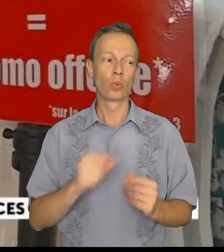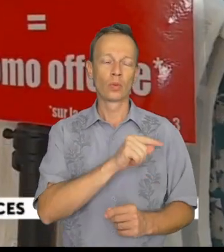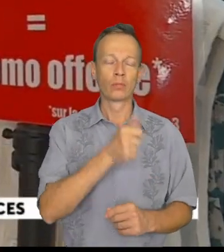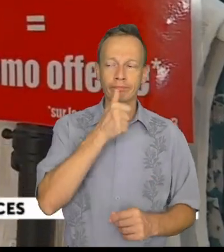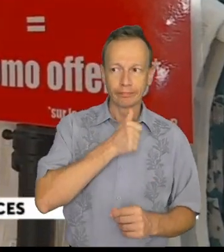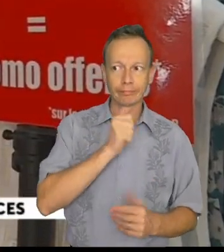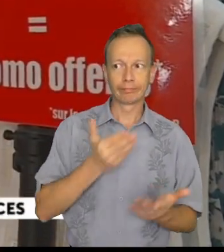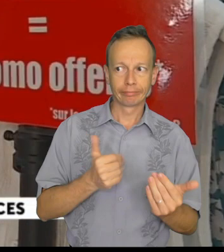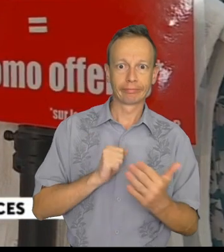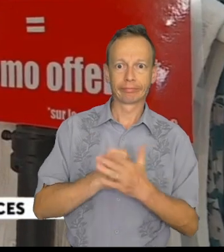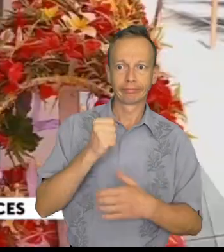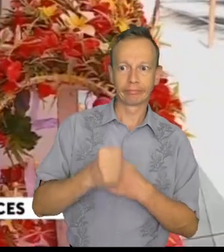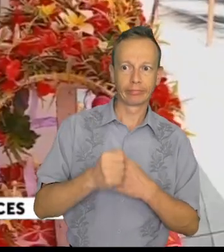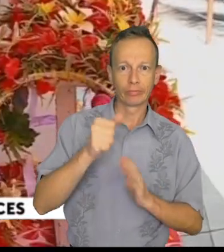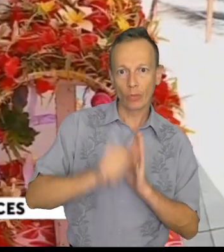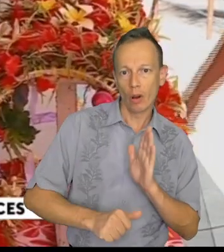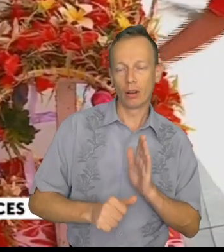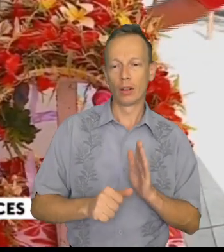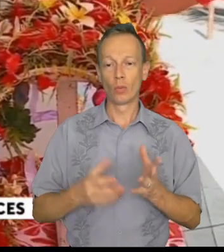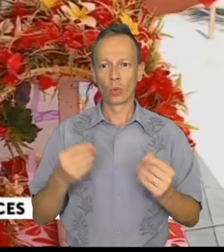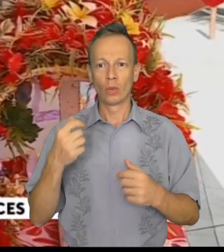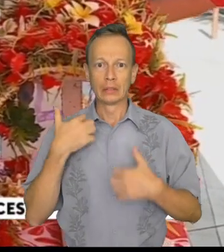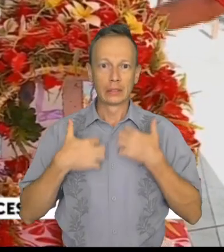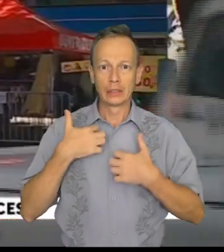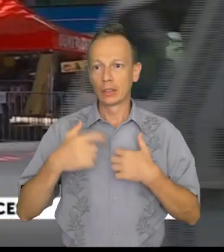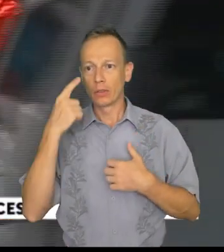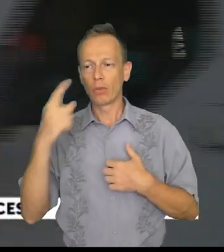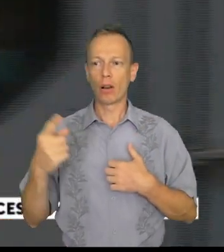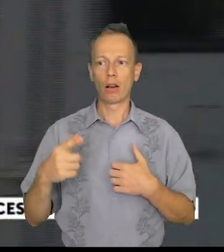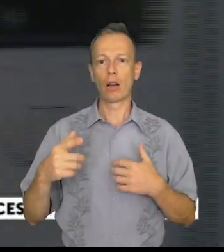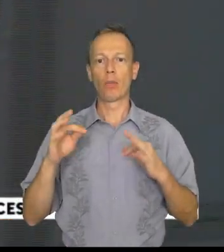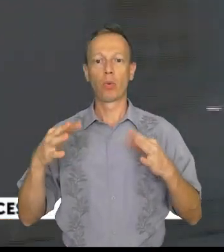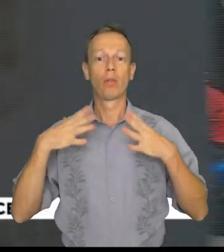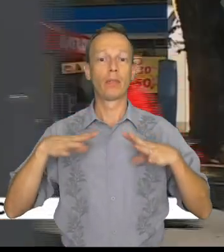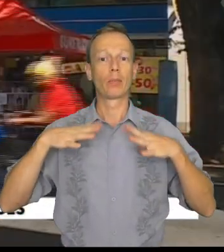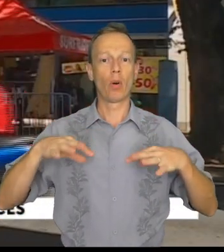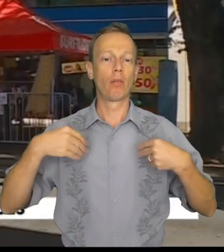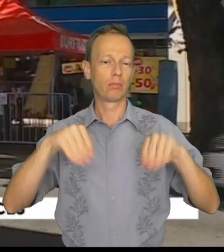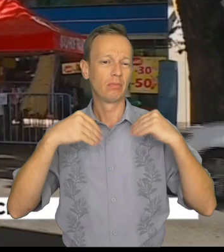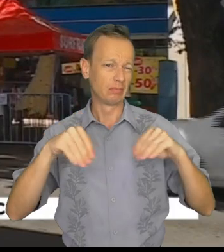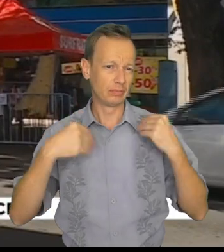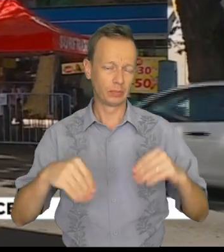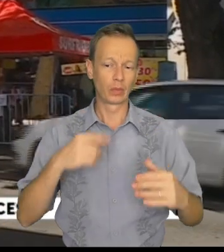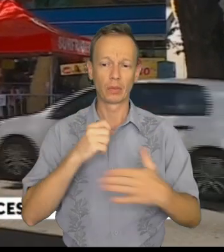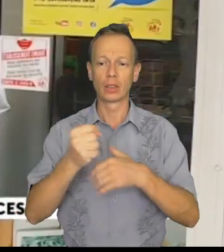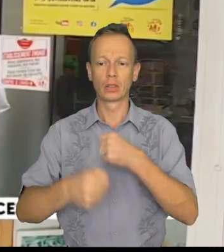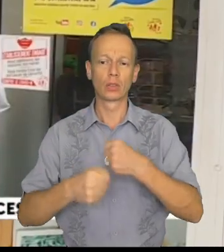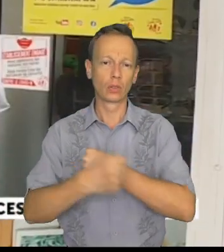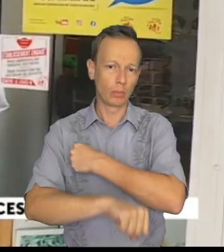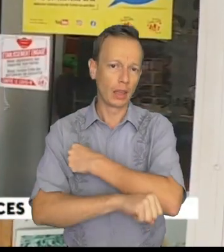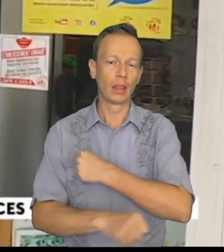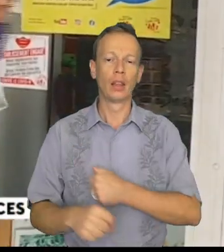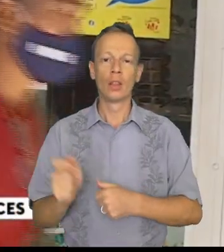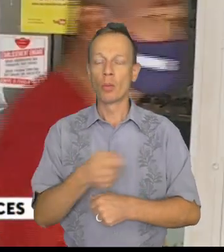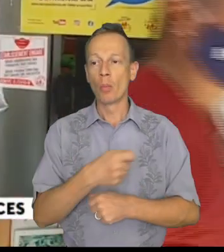à une course aux produits textiles pour la plupart d'ici une semaine. Les commerçants qui souhaitent attirer l'attention des autorités communales sur un